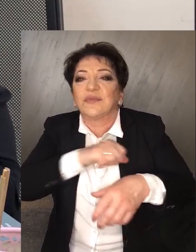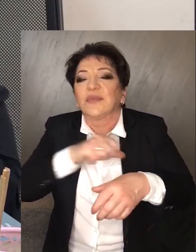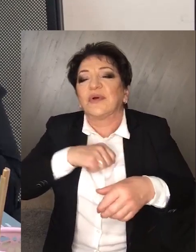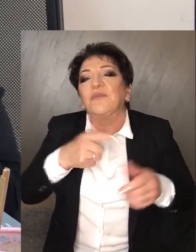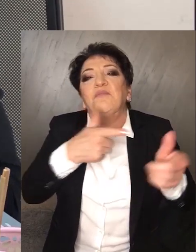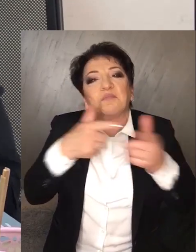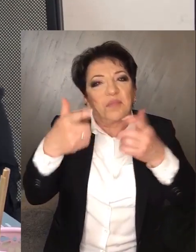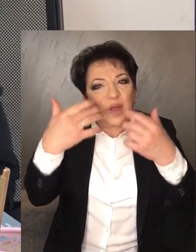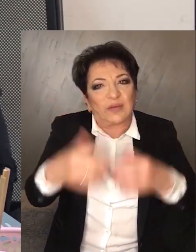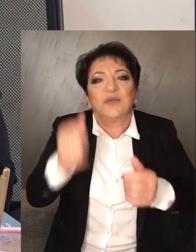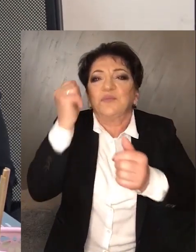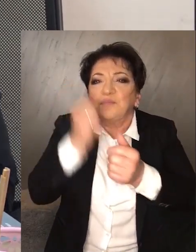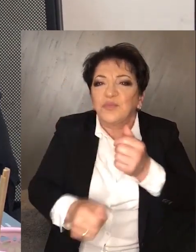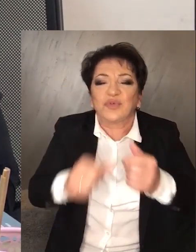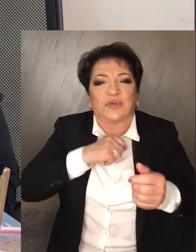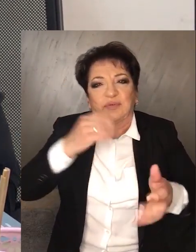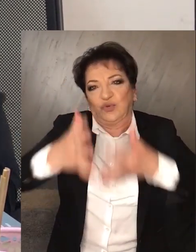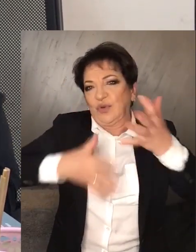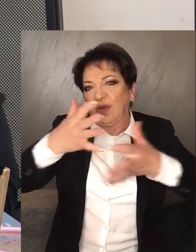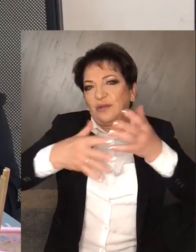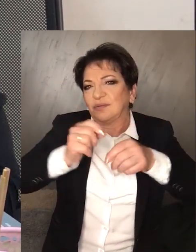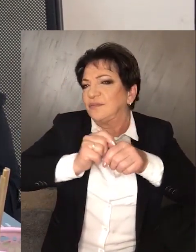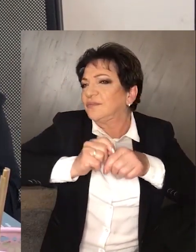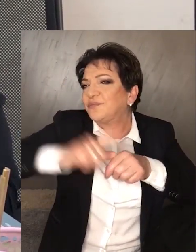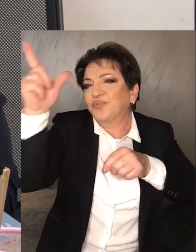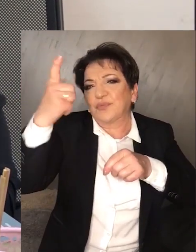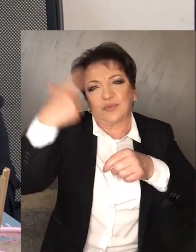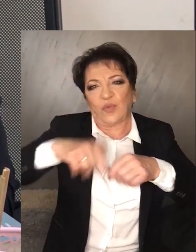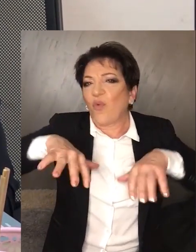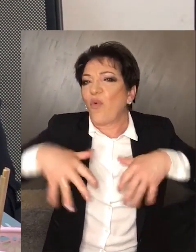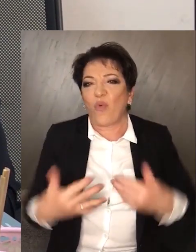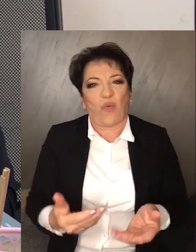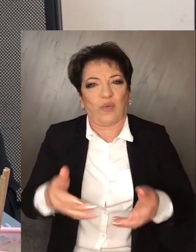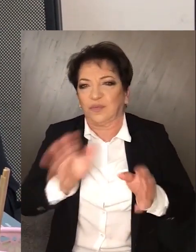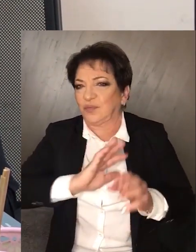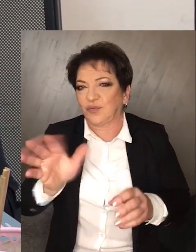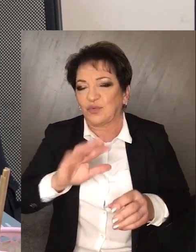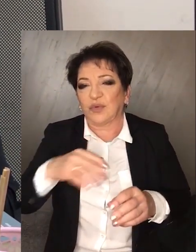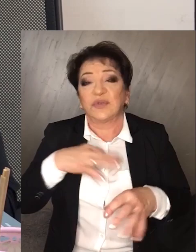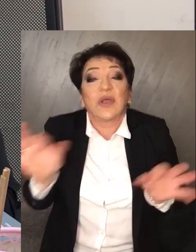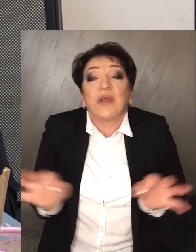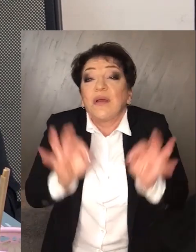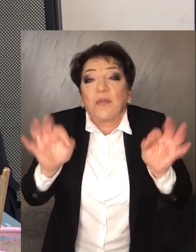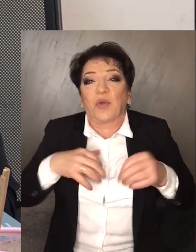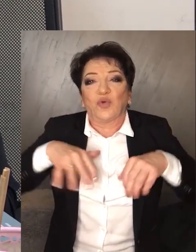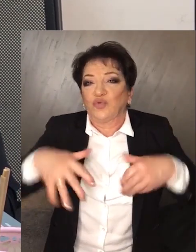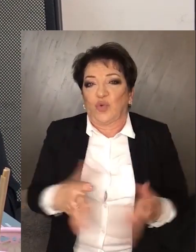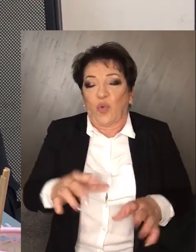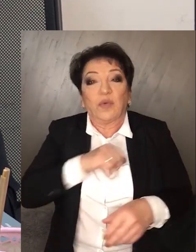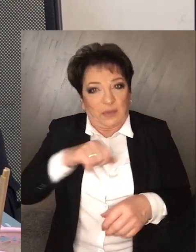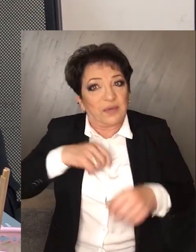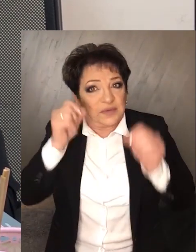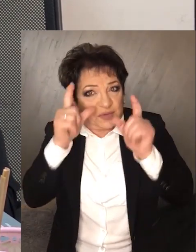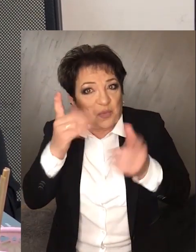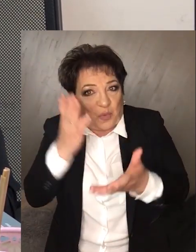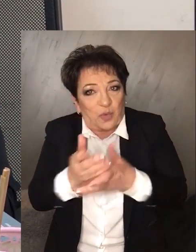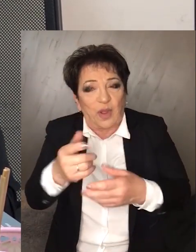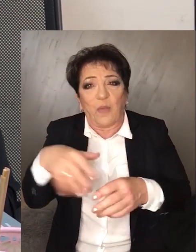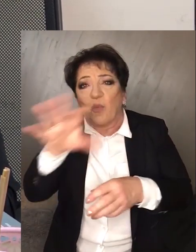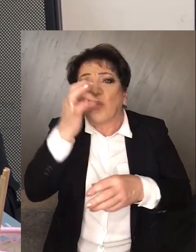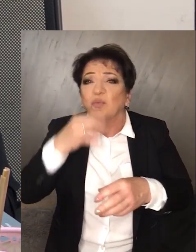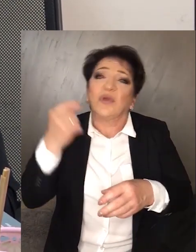իրանցից, ու լիքը իմ մեջ լցվում են, ու ես պատրաստ եմ անվերջ խոսելու ժեստերի լեզվով, ու ես չեմ